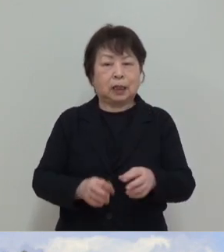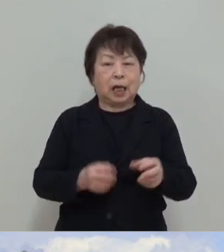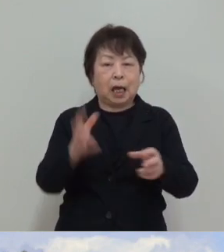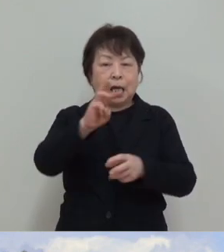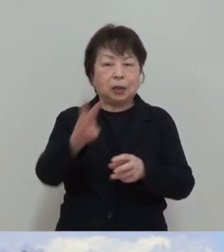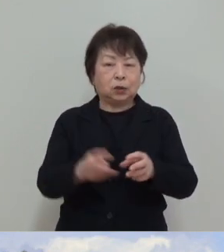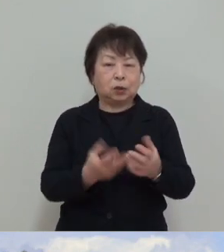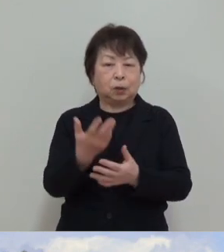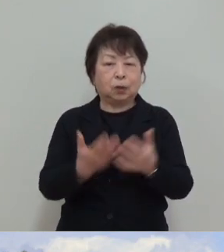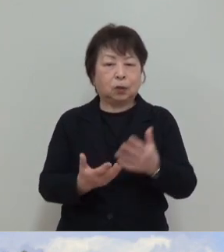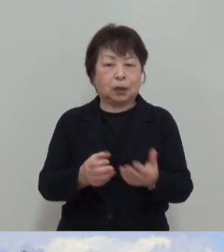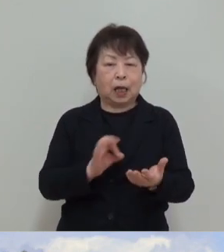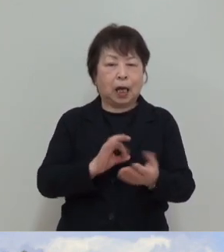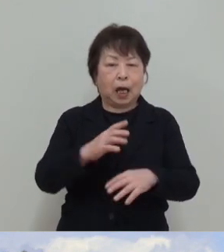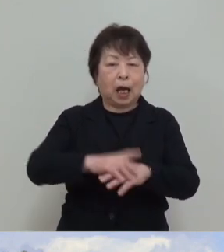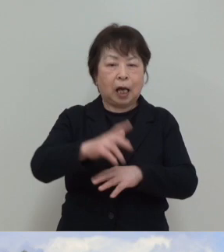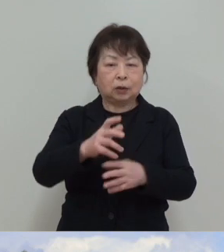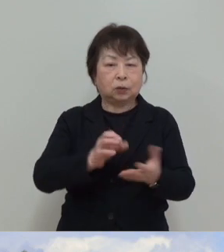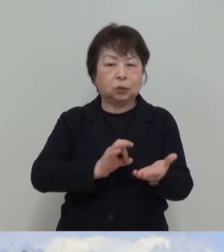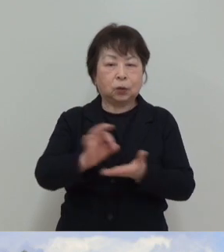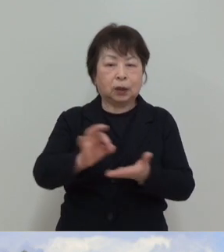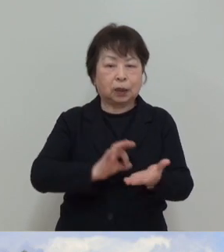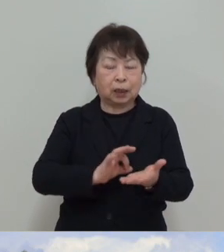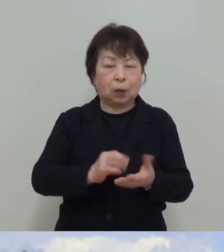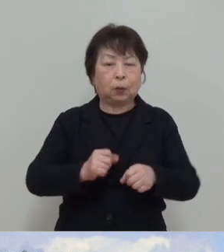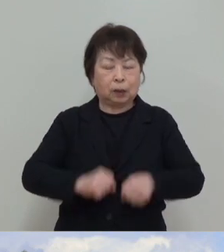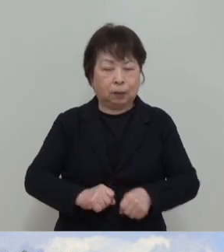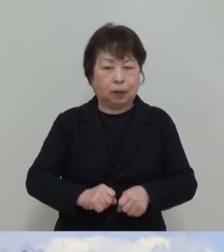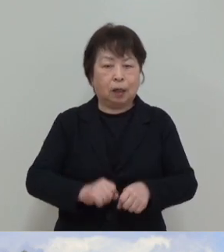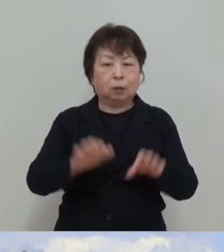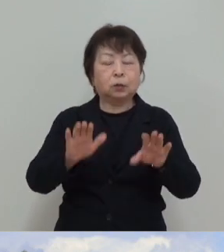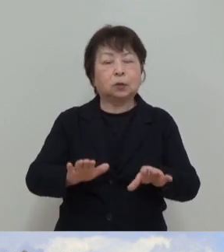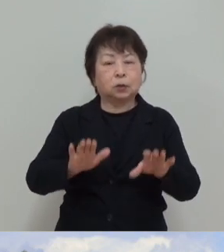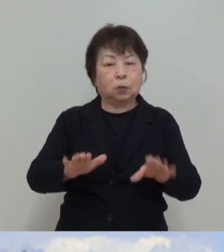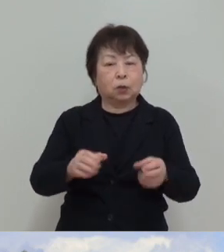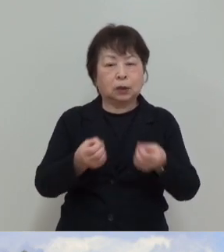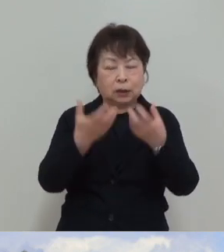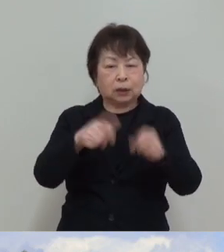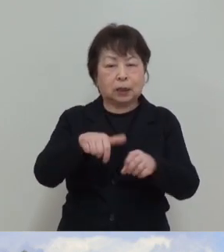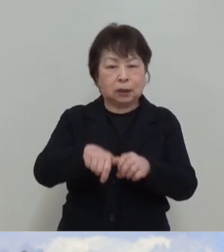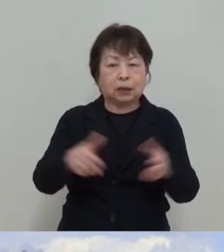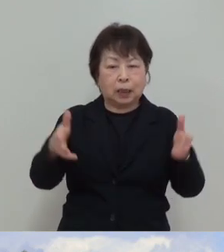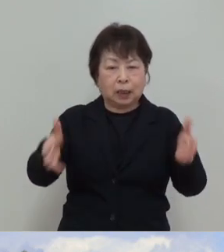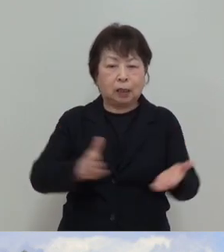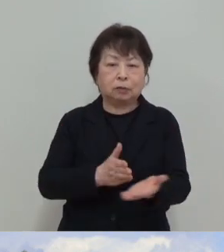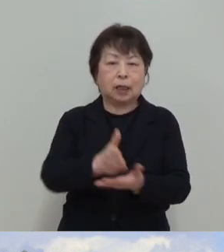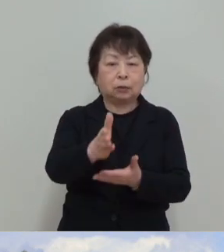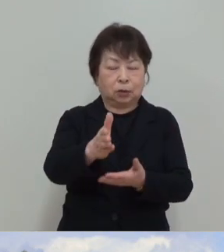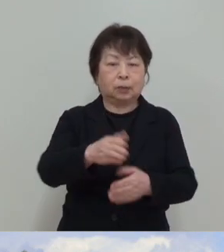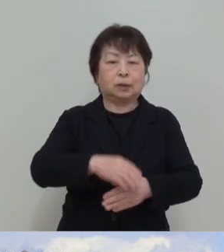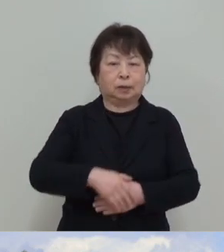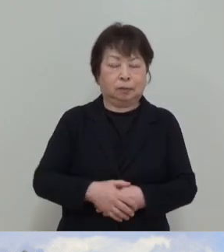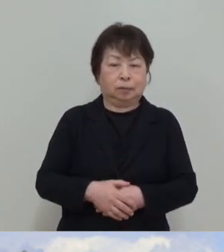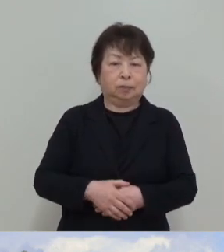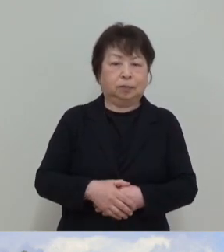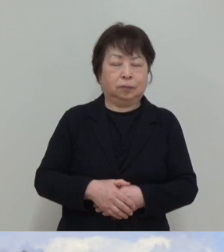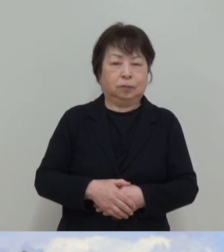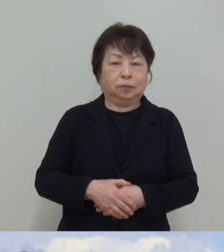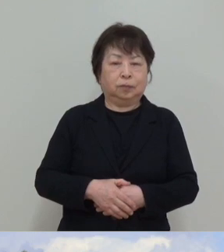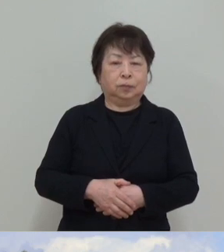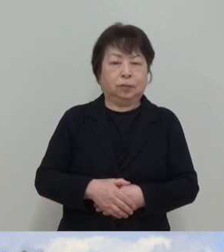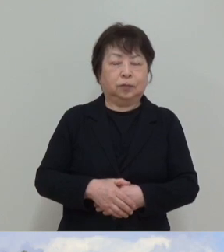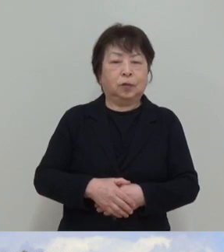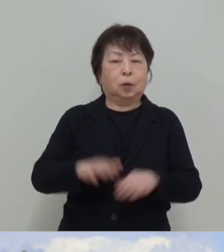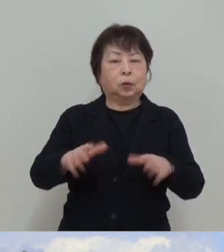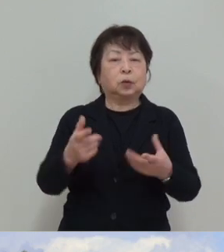森の茶初取引が行われ、今年の新茶シーズンがスタートしました。